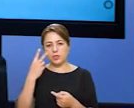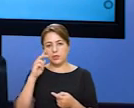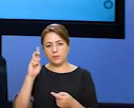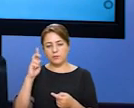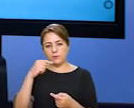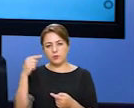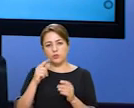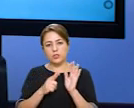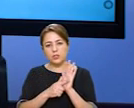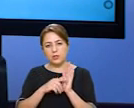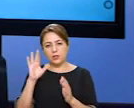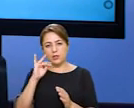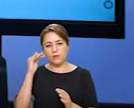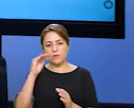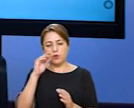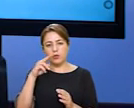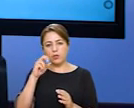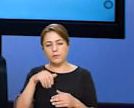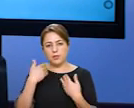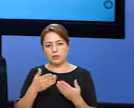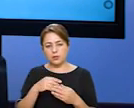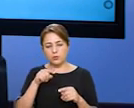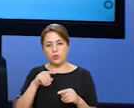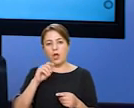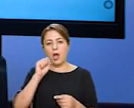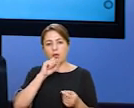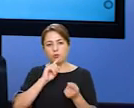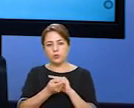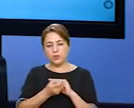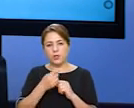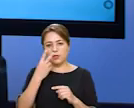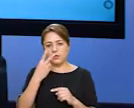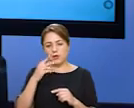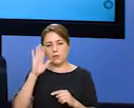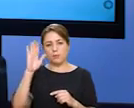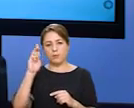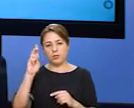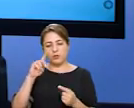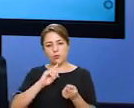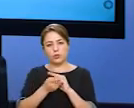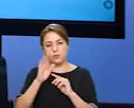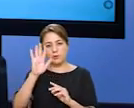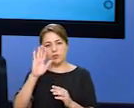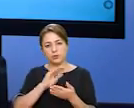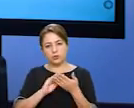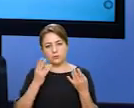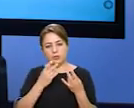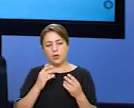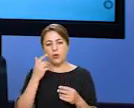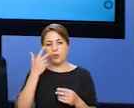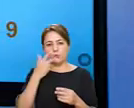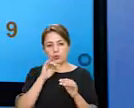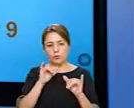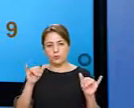3a + 2b - 7 ifoda berilgan. Va bunda a ning o'rniga 2 ni, b ning o'rniga 5 ni qo'yamiz. Ya'ni 3